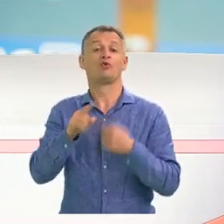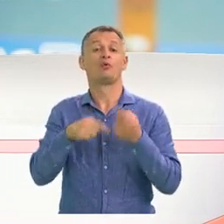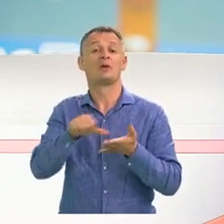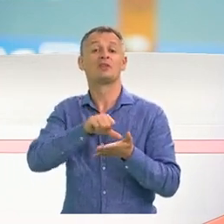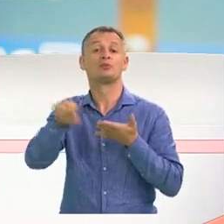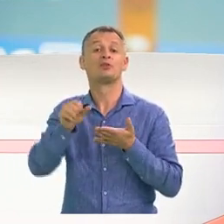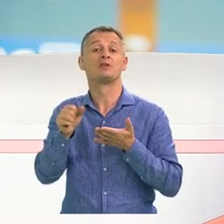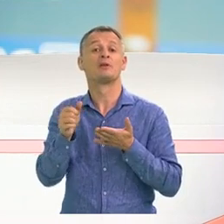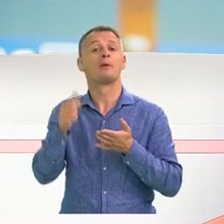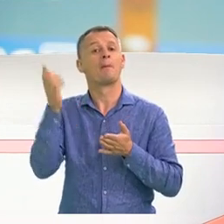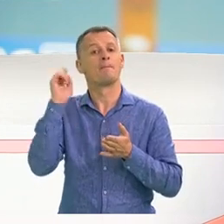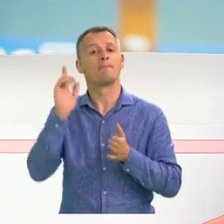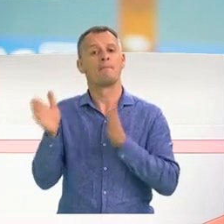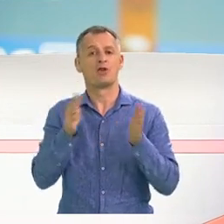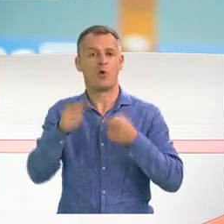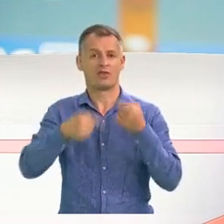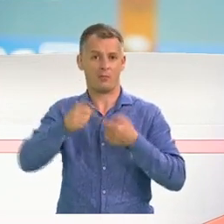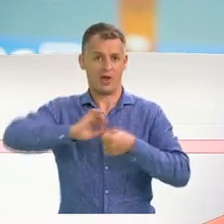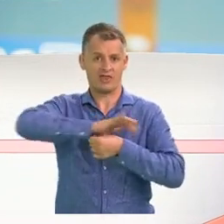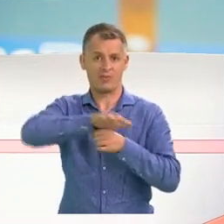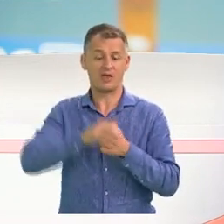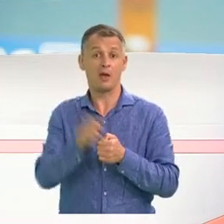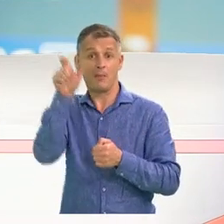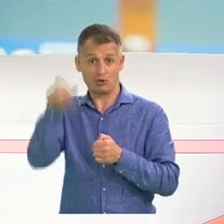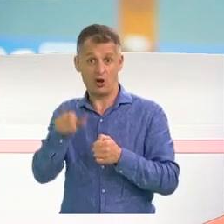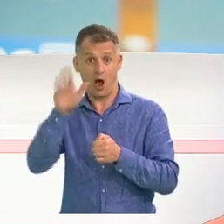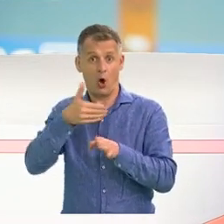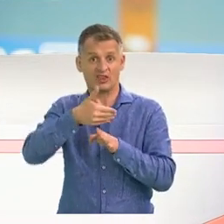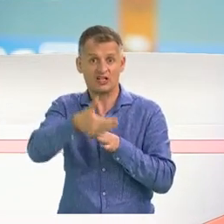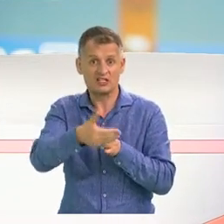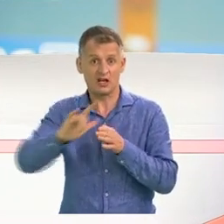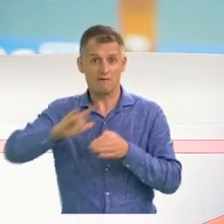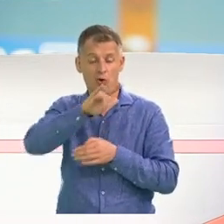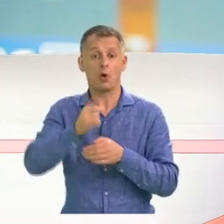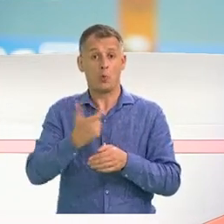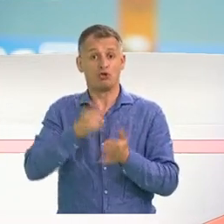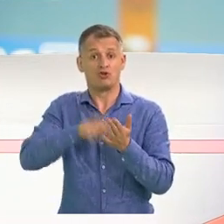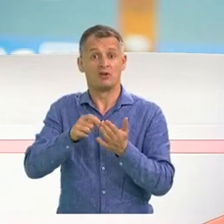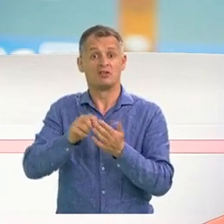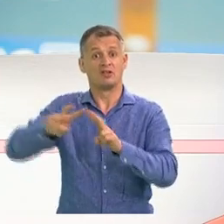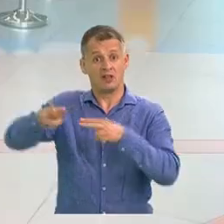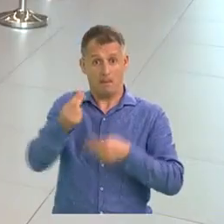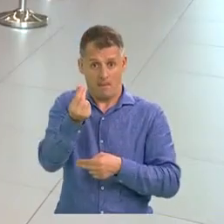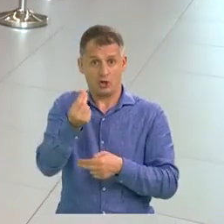pandemie. Călătorii care au un zbor anulat sau cu întârzieri pot cere despăgubiri de până la 600 de euro.